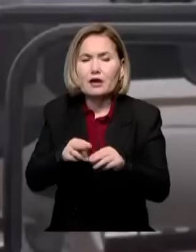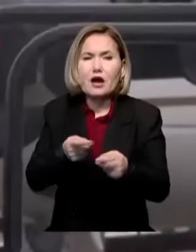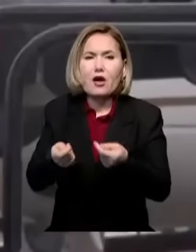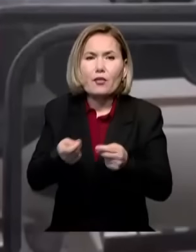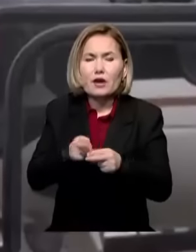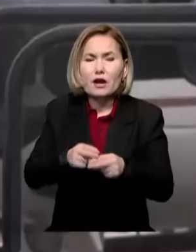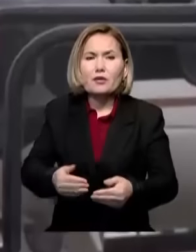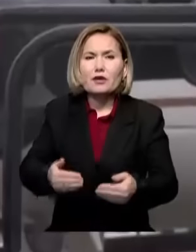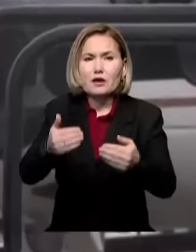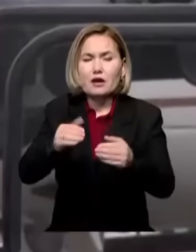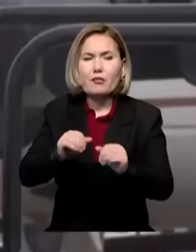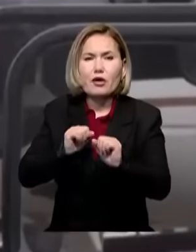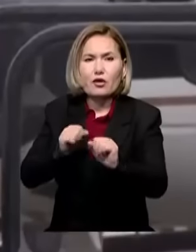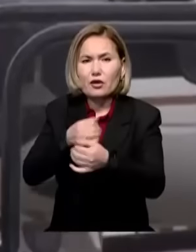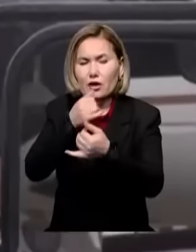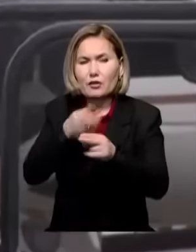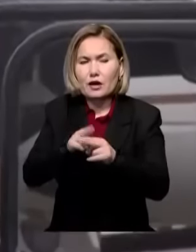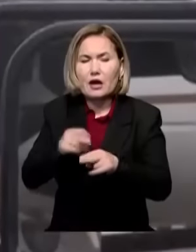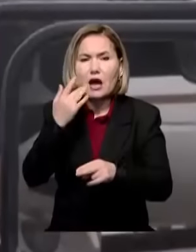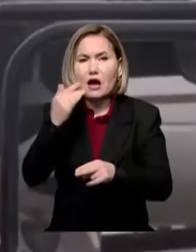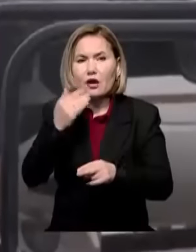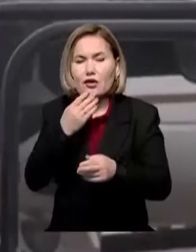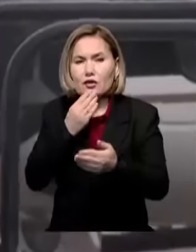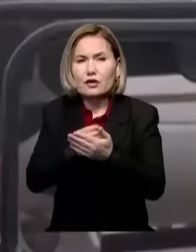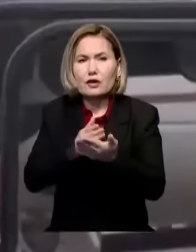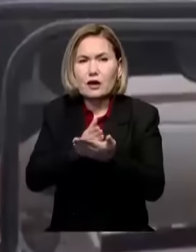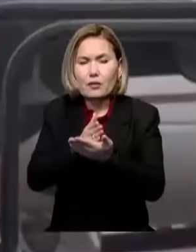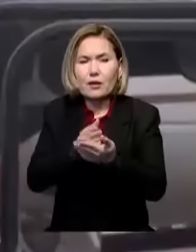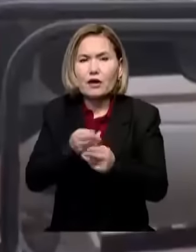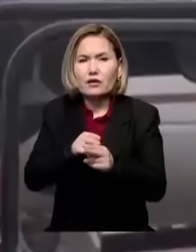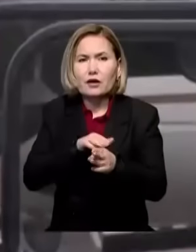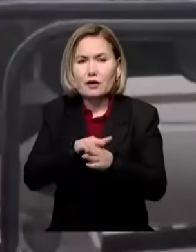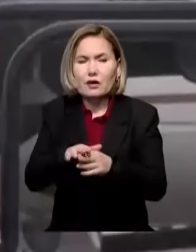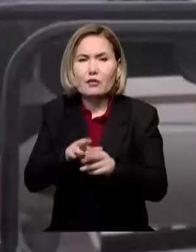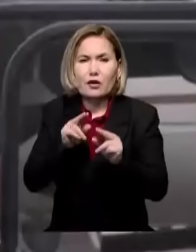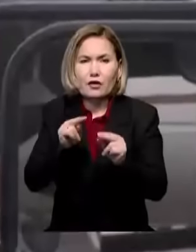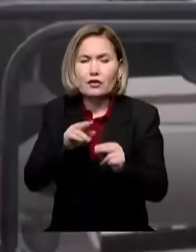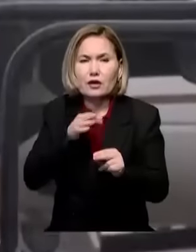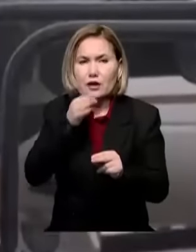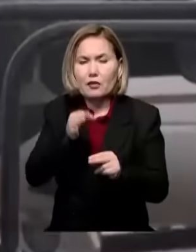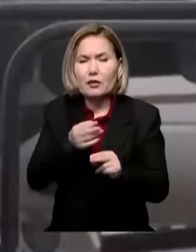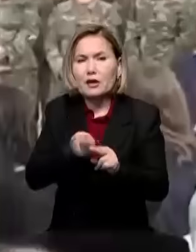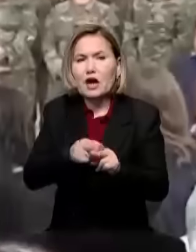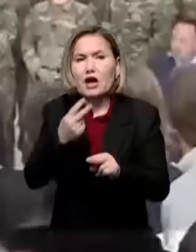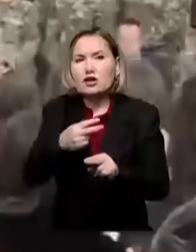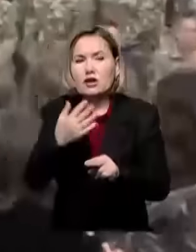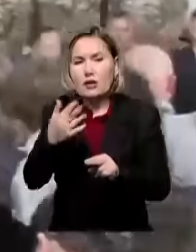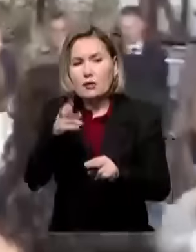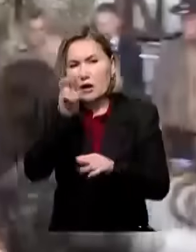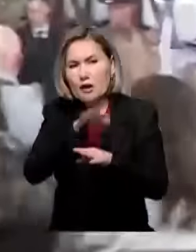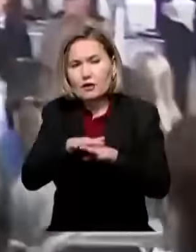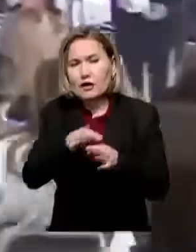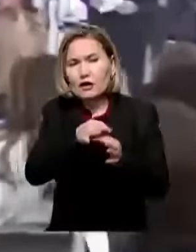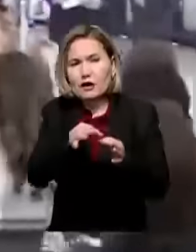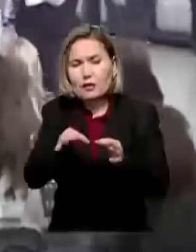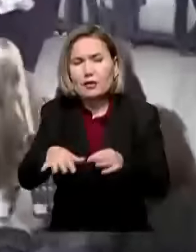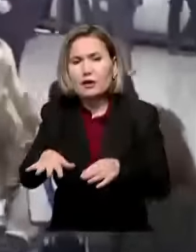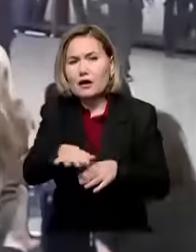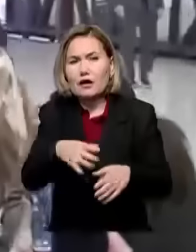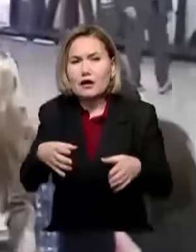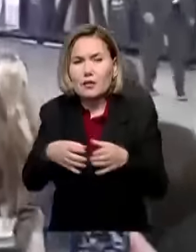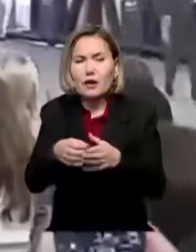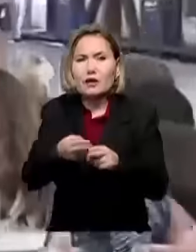шекараны қорғай алмаған кезде штат өз саясатын жүзеге асыратынын ашық айтты. Елдегі 25 штаттың республикашыл